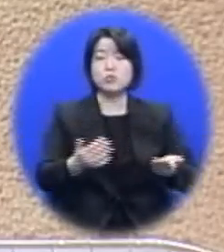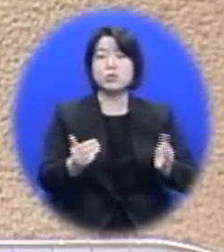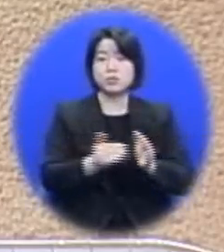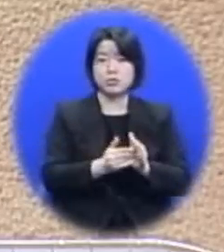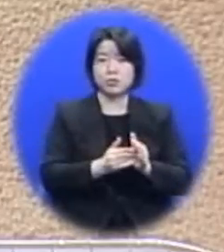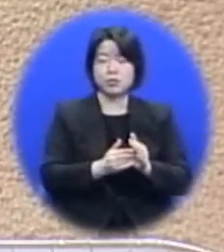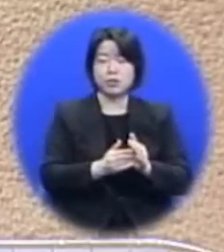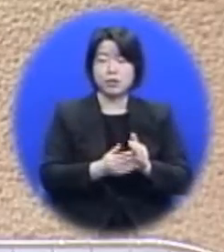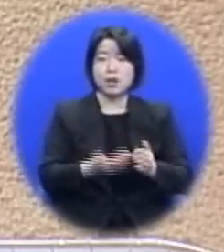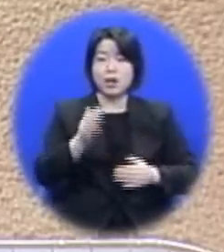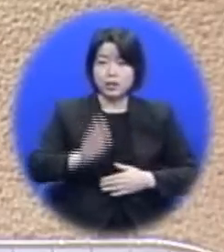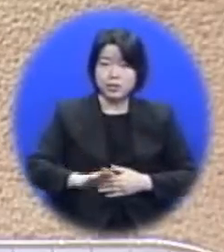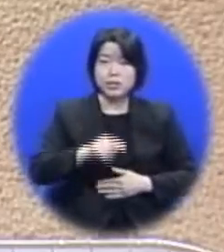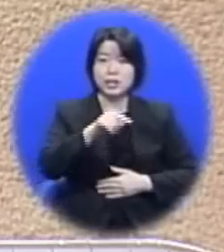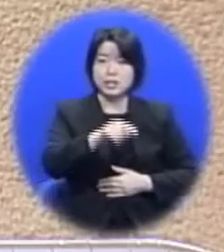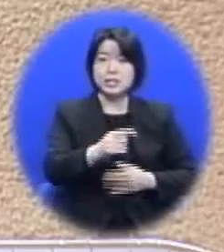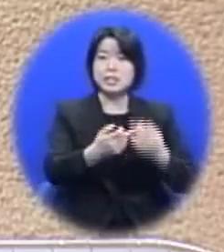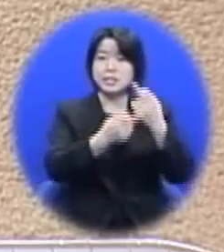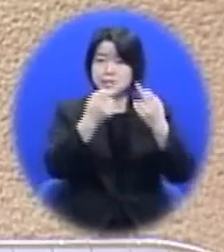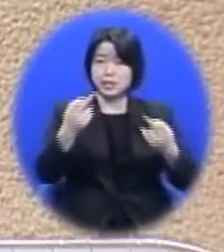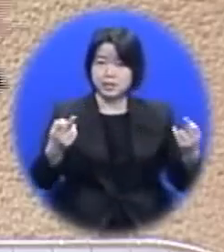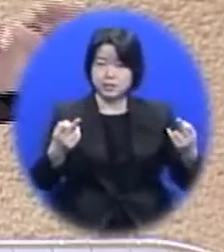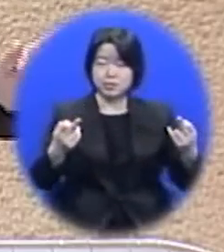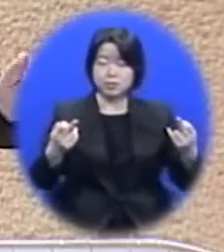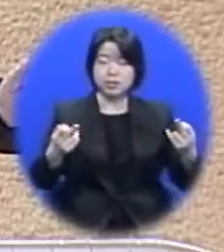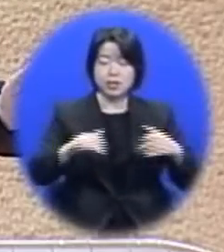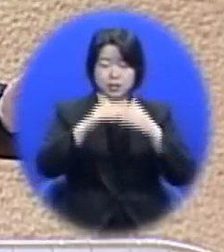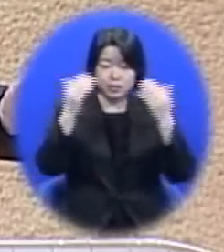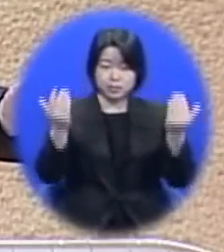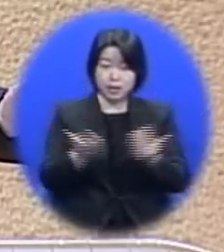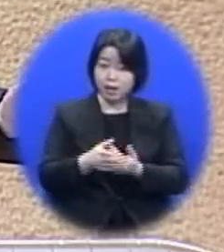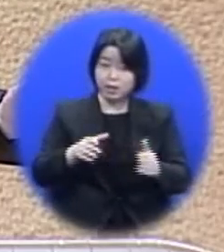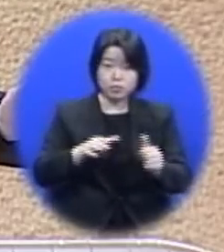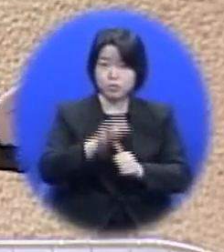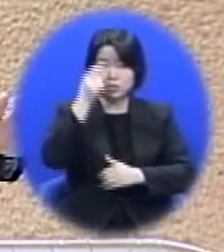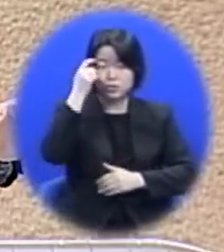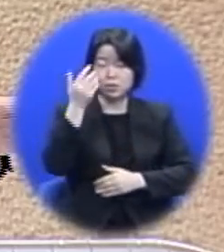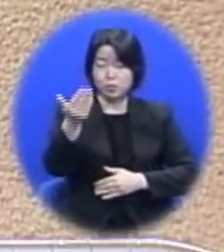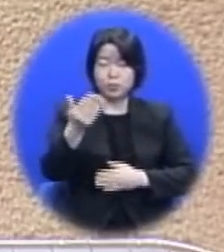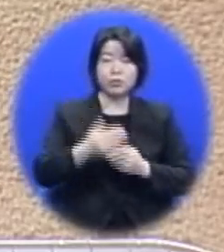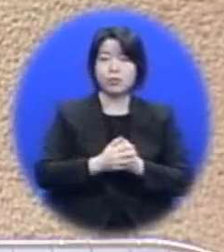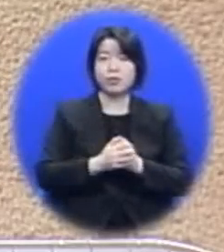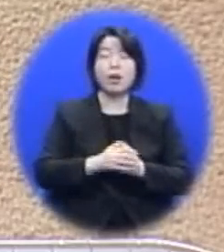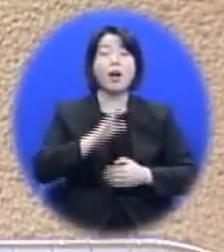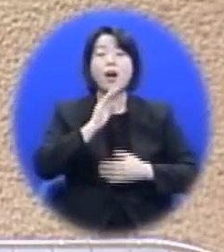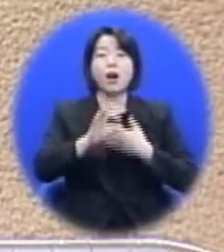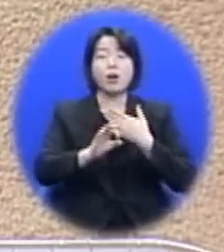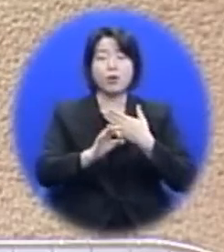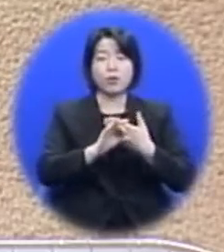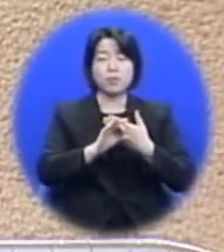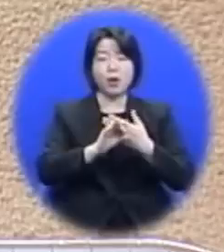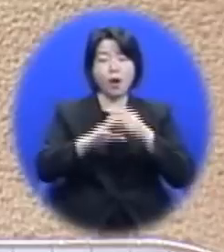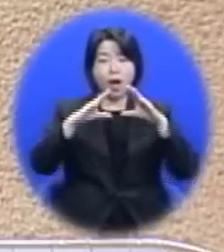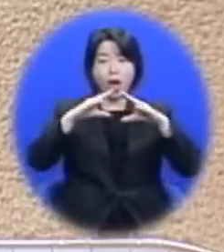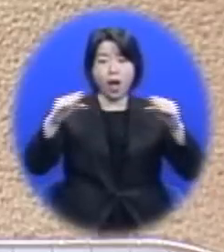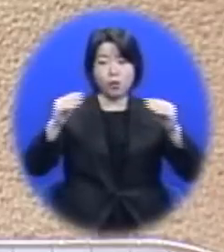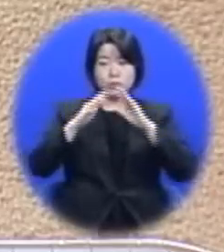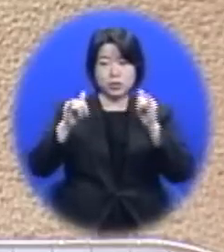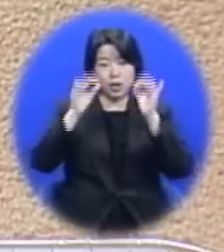산에서 이 시내 산에서 다 죽인다고? 그러면 애굽 사람들이 뭐라고